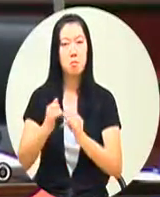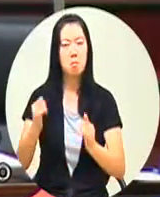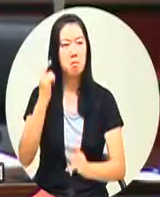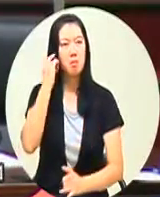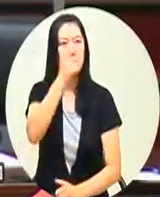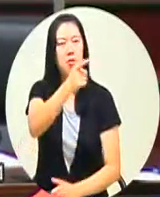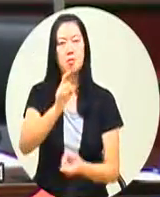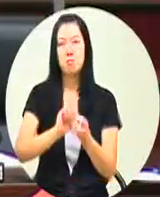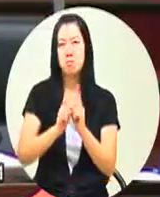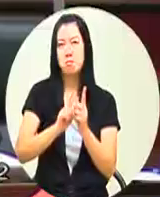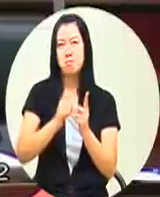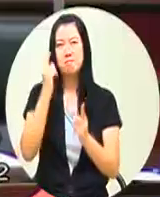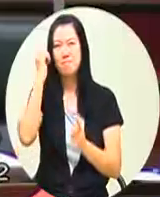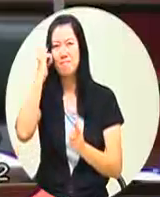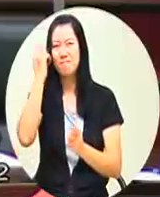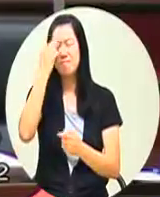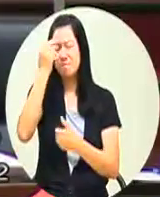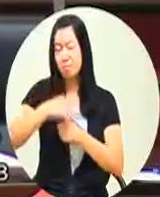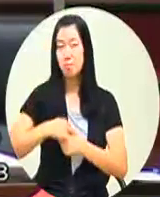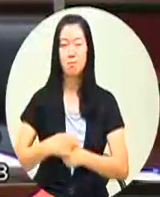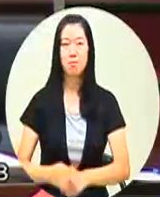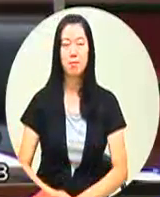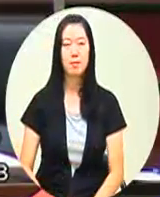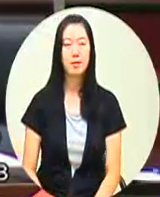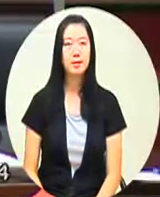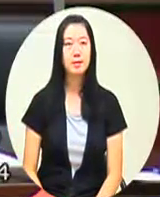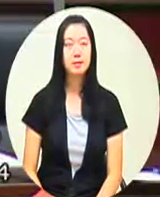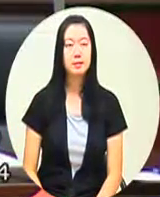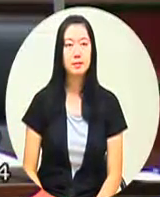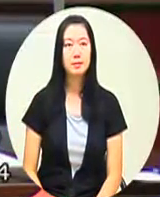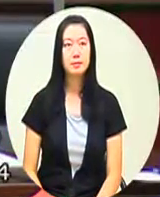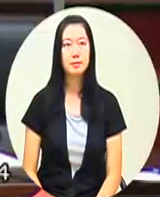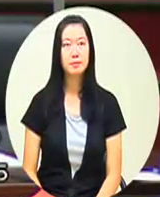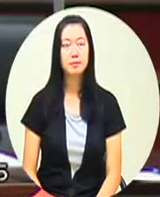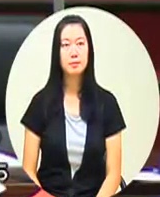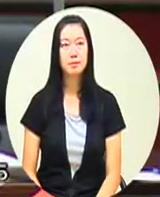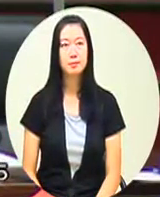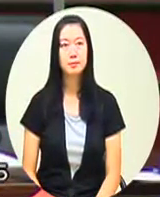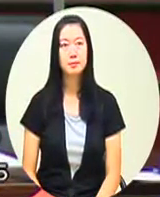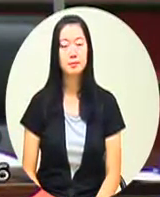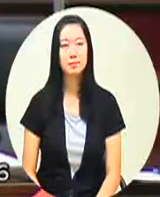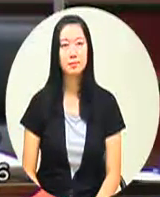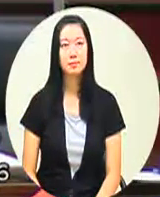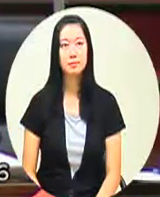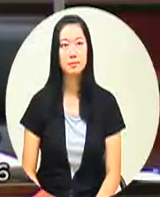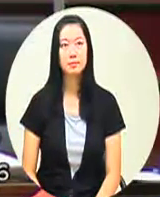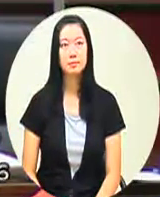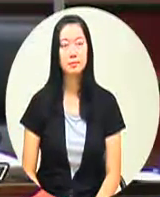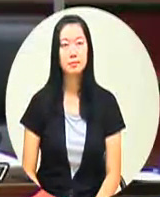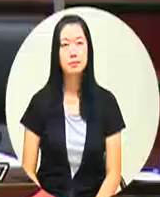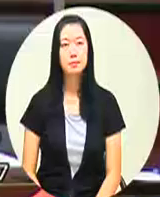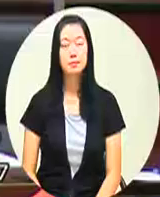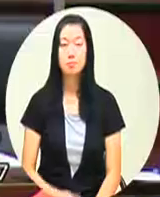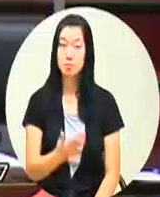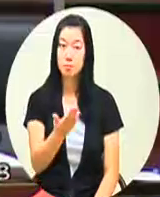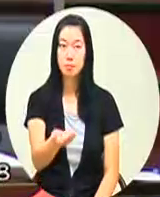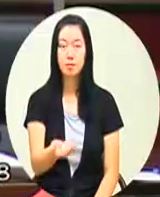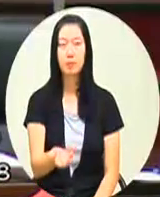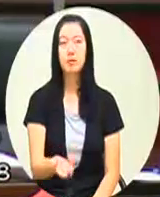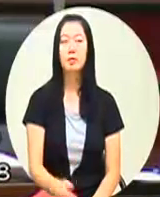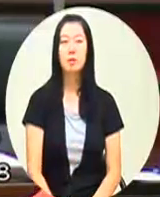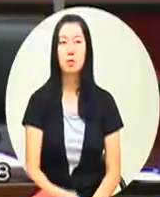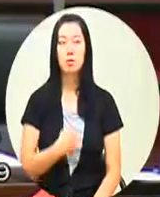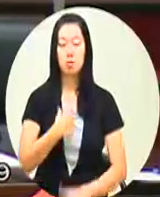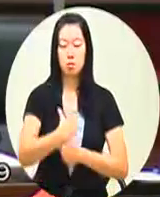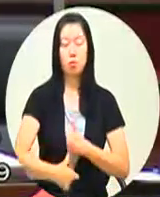拗嘛？不是即马啦，是讲迄当阵啦，是敢拗的行为嘛？吼、哦，啊，所以没关系啊，吼，你不方便回答。如以